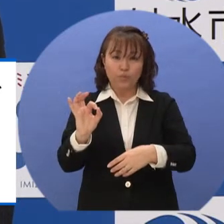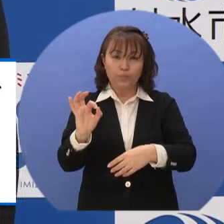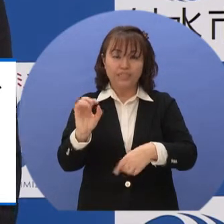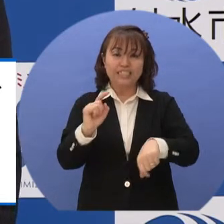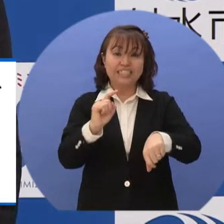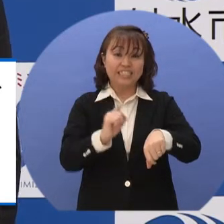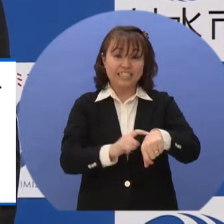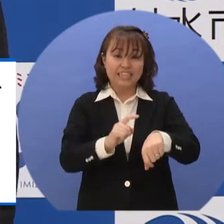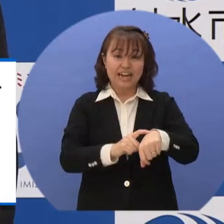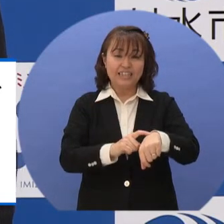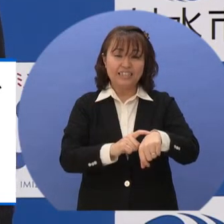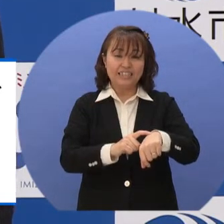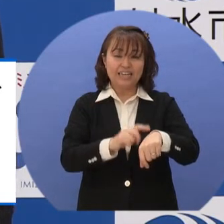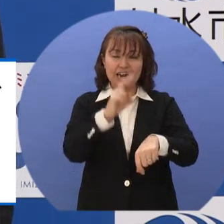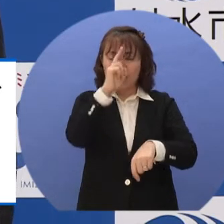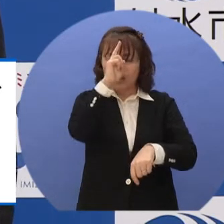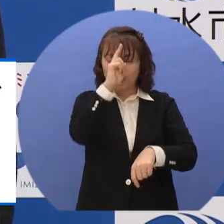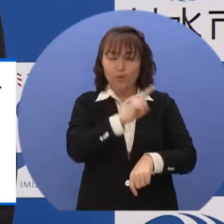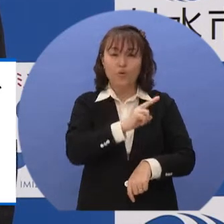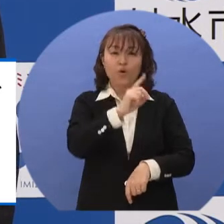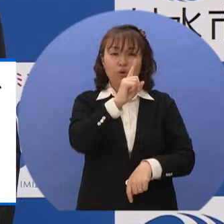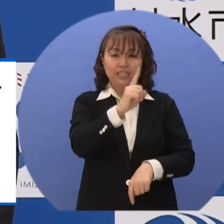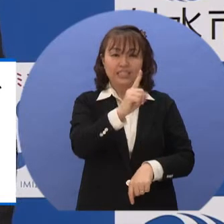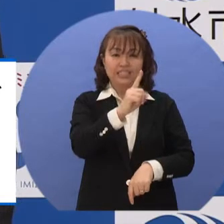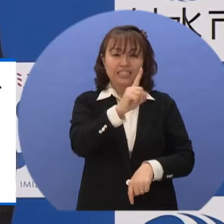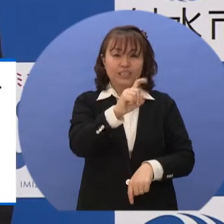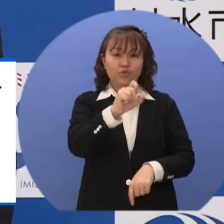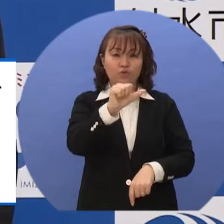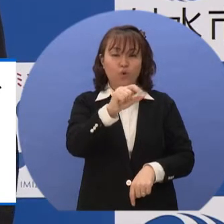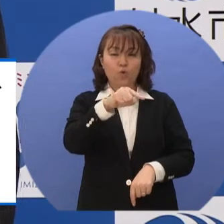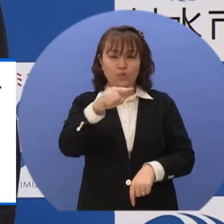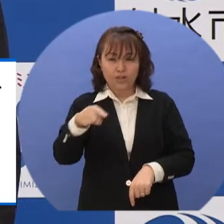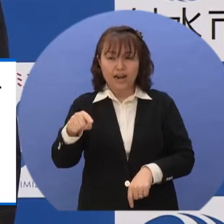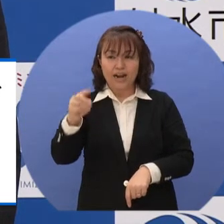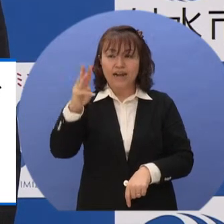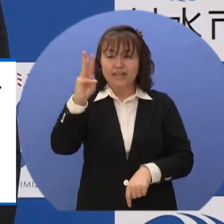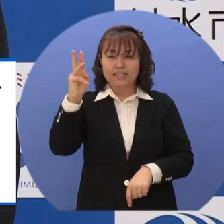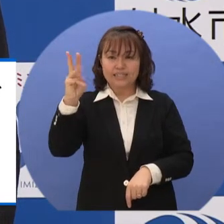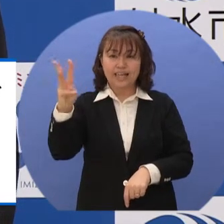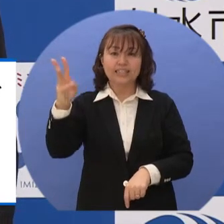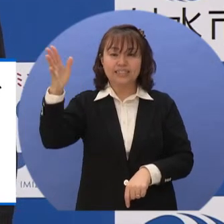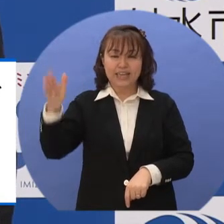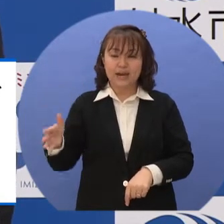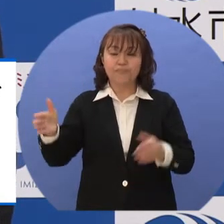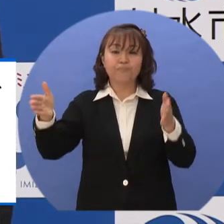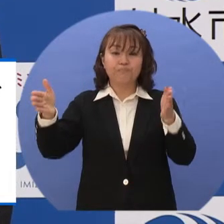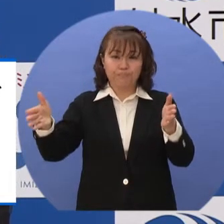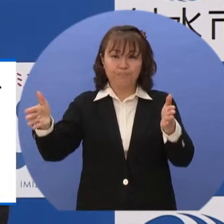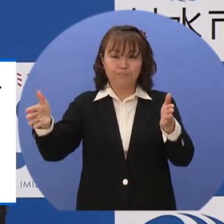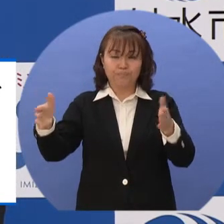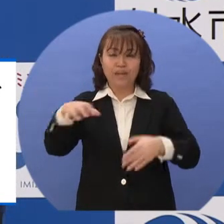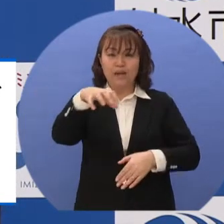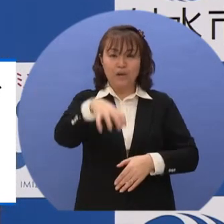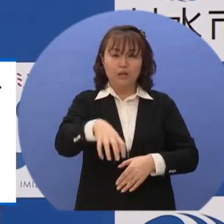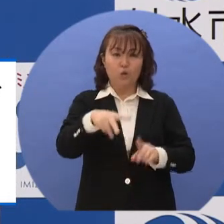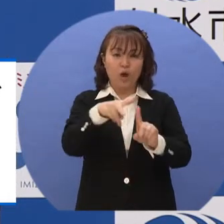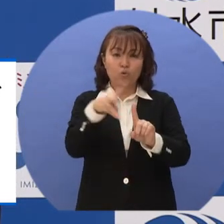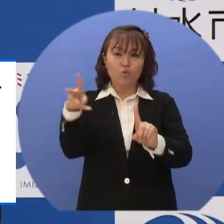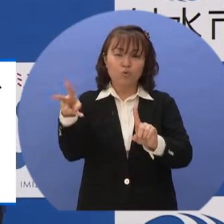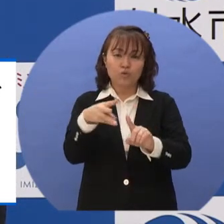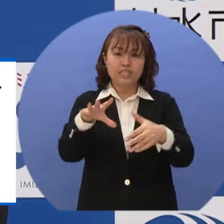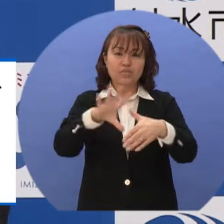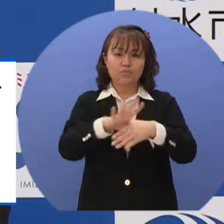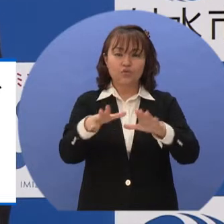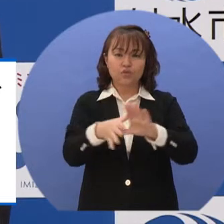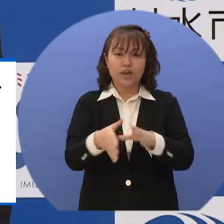午後1時15分から3時半え場所がアイザック小杉文化ホールラポールの1回